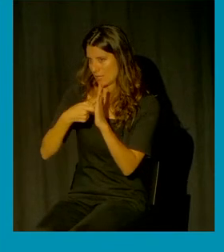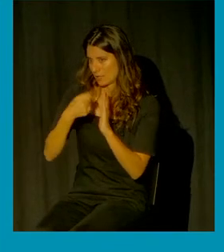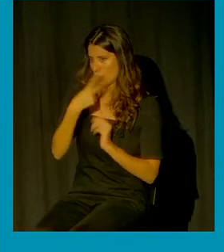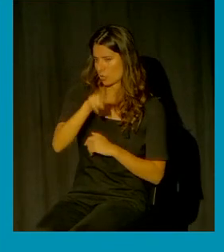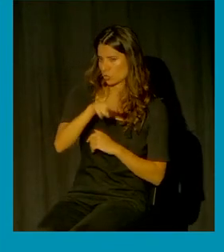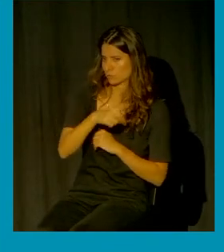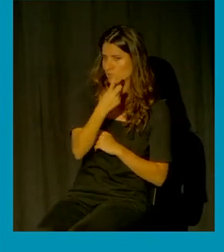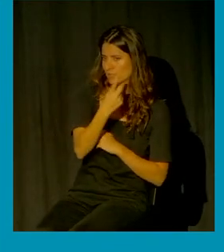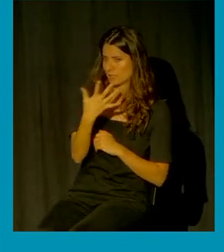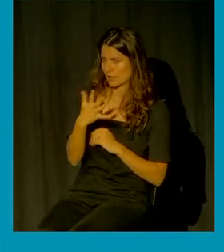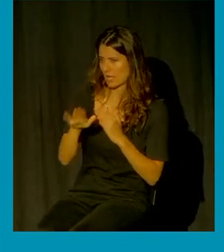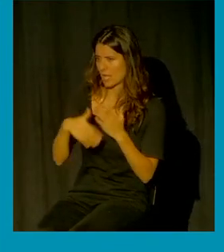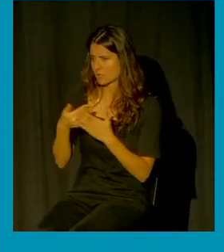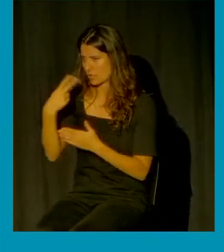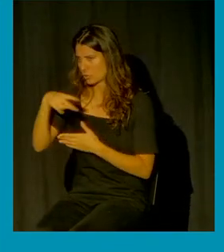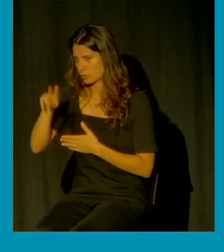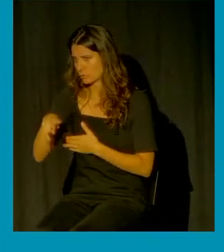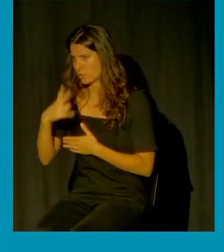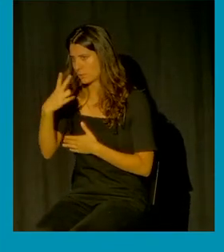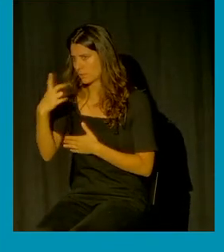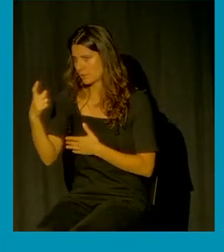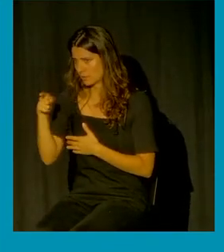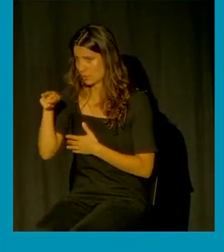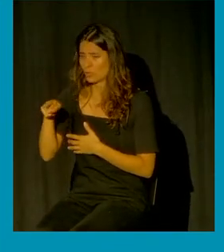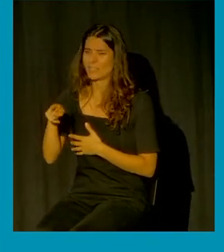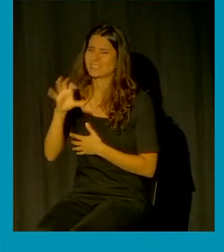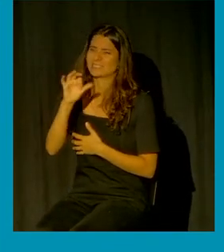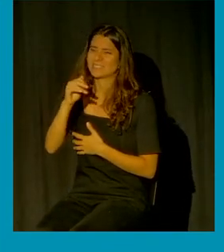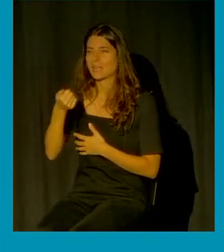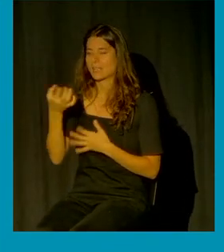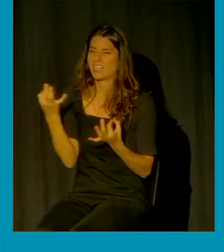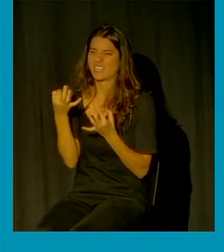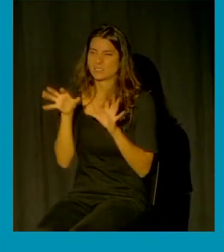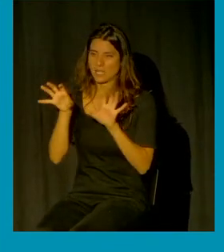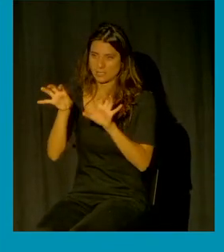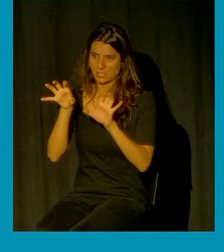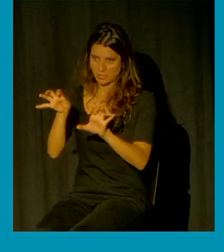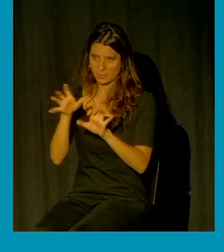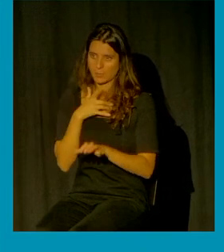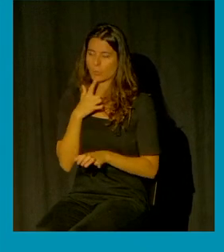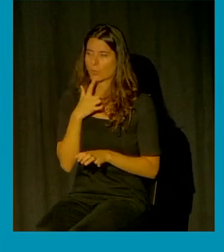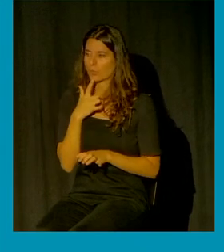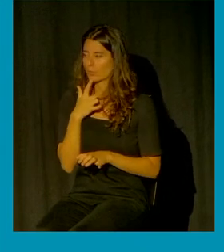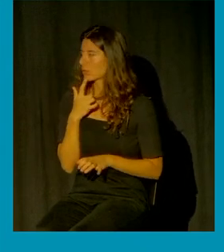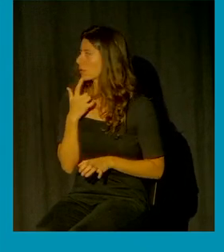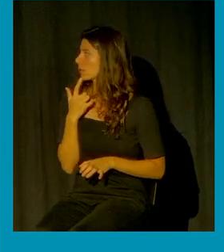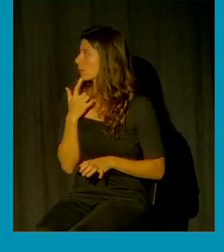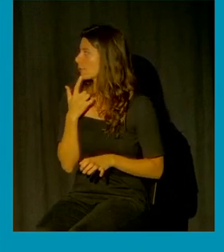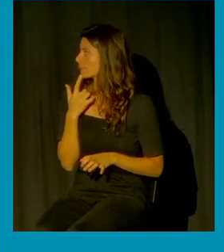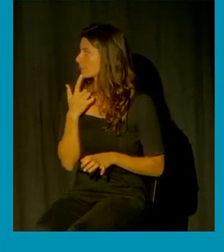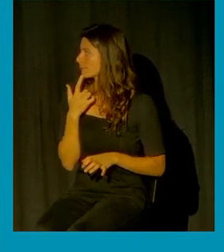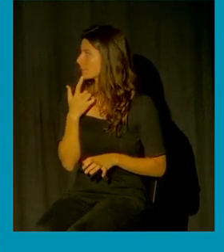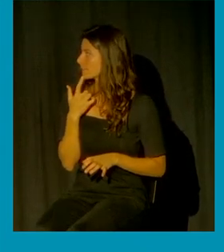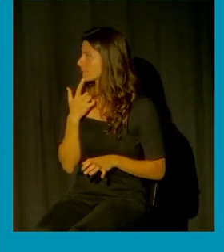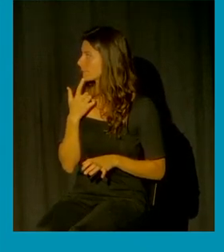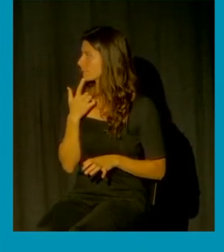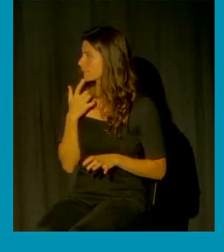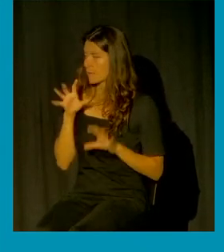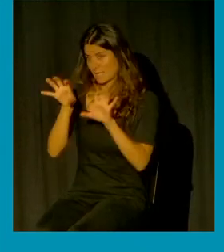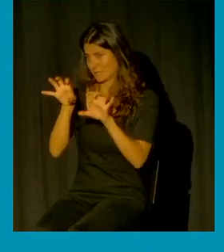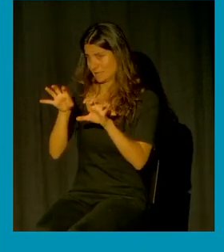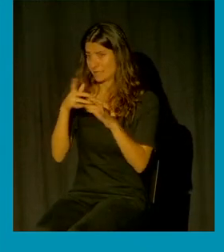2021 el delicte d'assetjament que inclou evidentment el ciberassetjament va tenir una polèmica